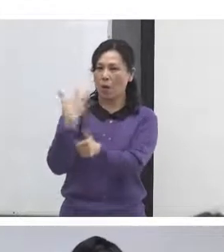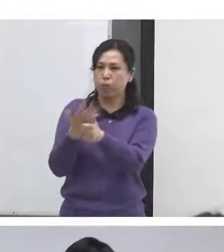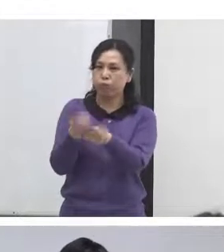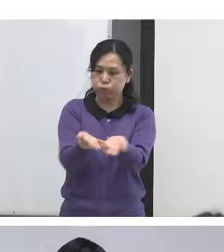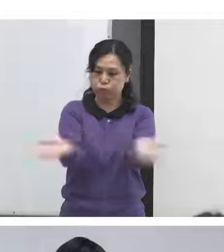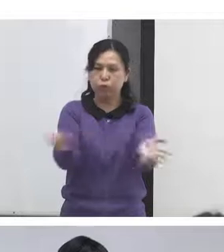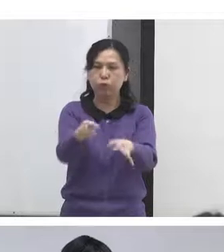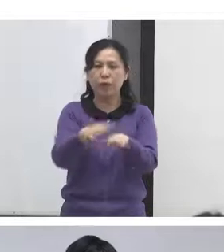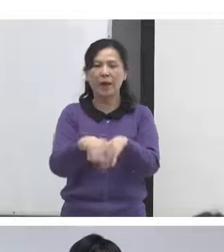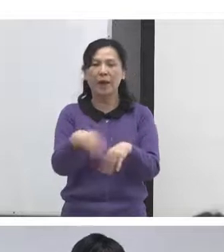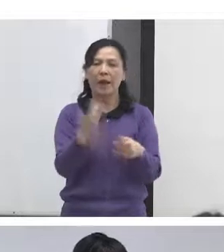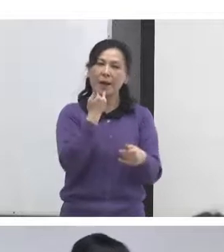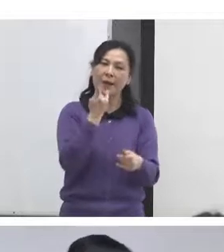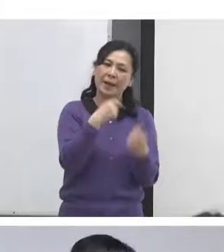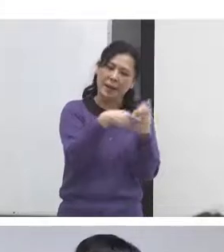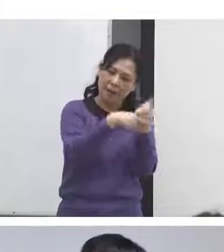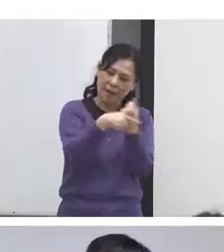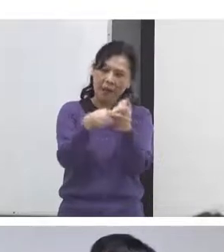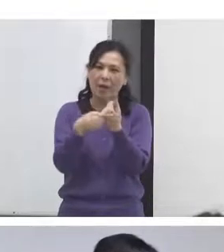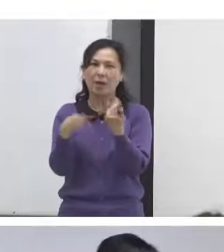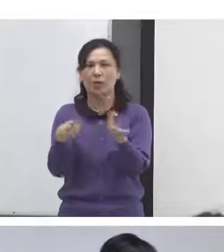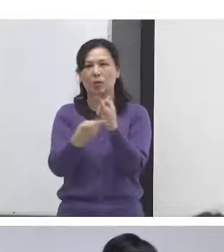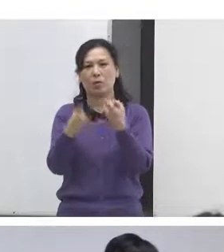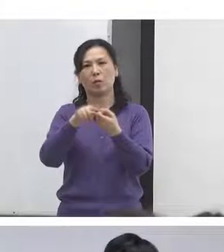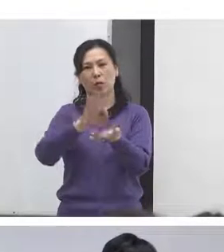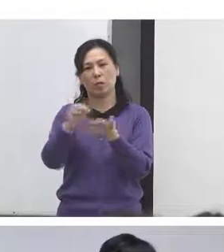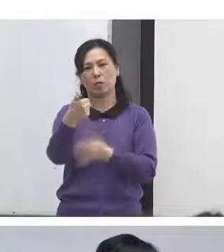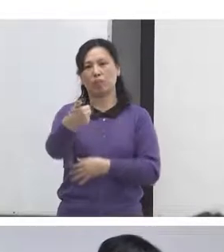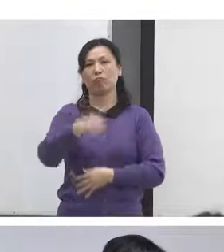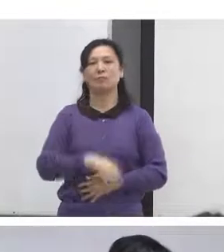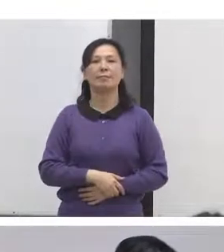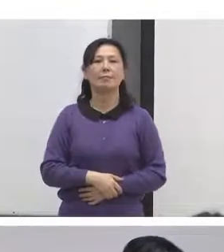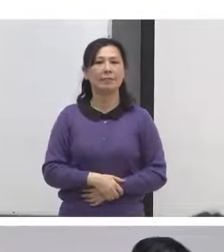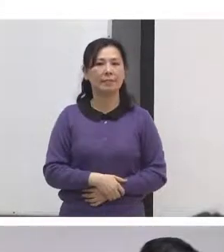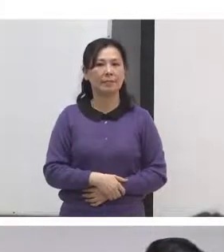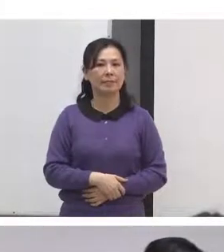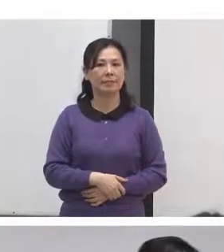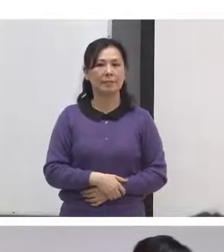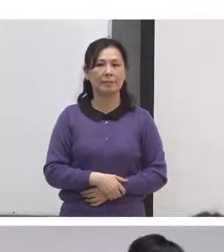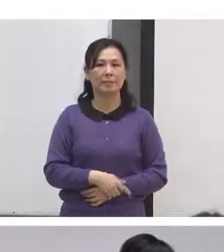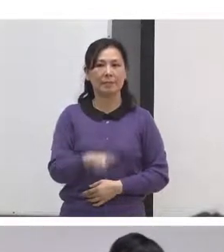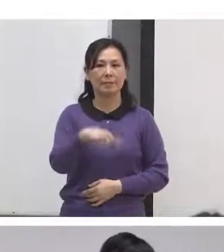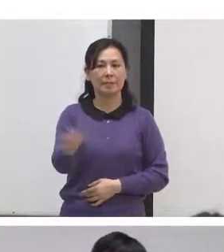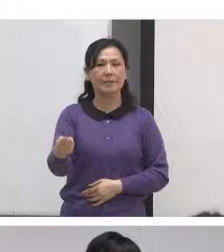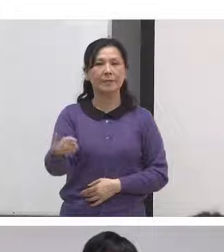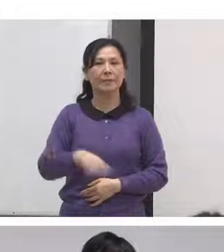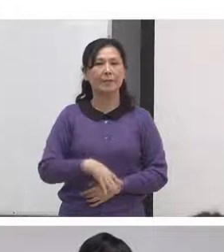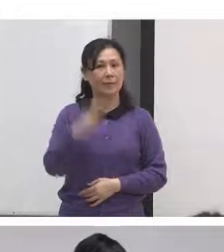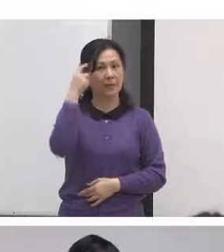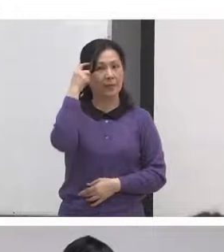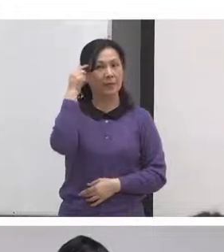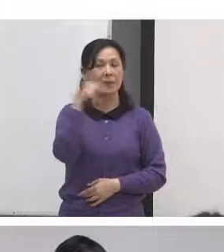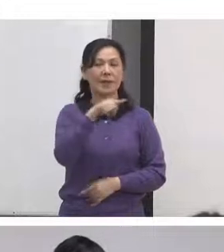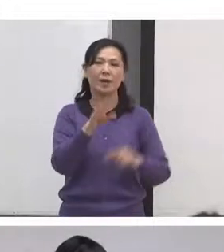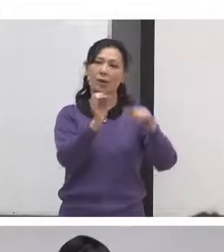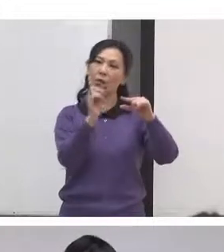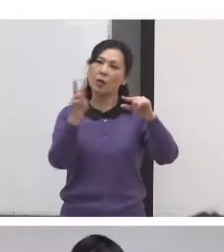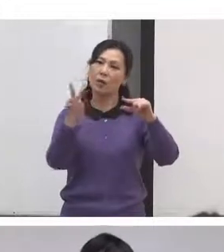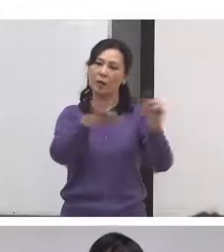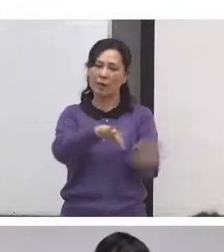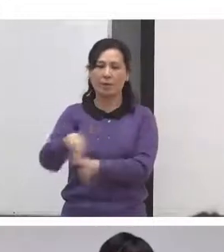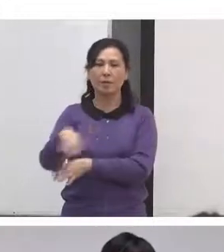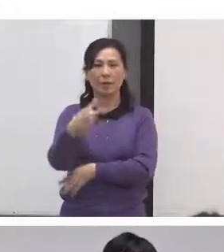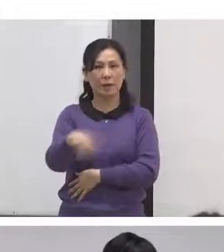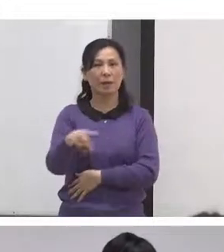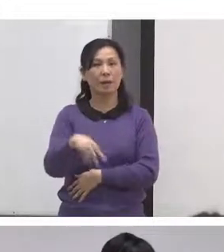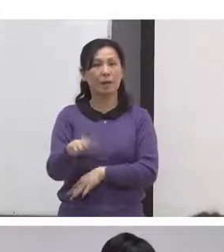以做研究、做应用、使用，这也是盟点可以成功打进去的。好，那再来就是我想要讲完G0V部分，我就想讲说，那到底